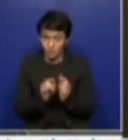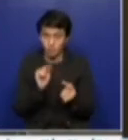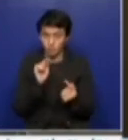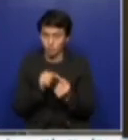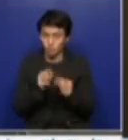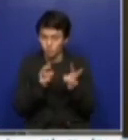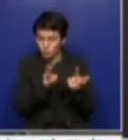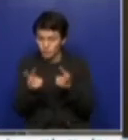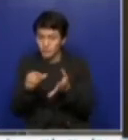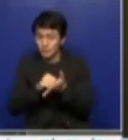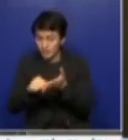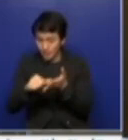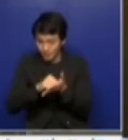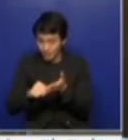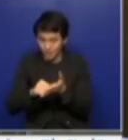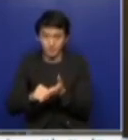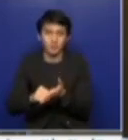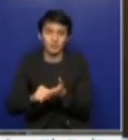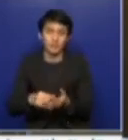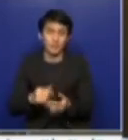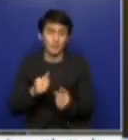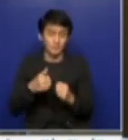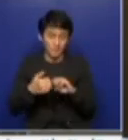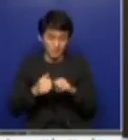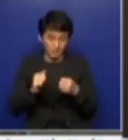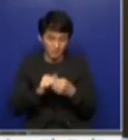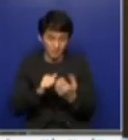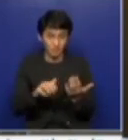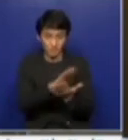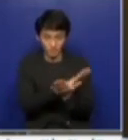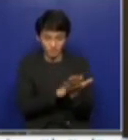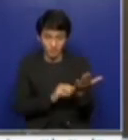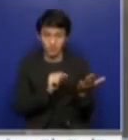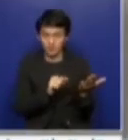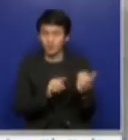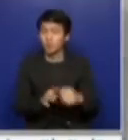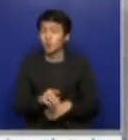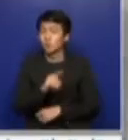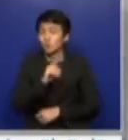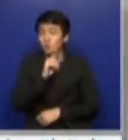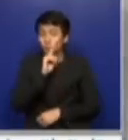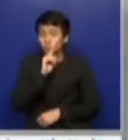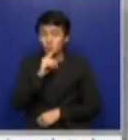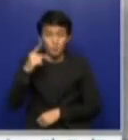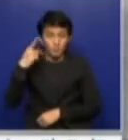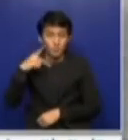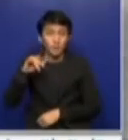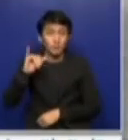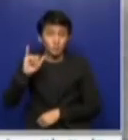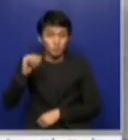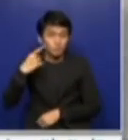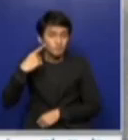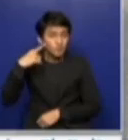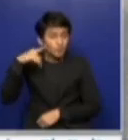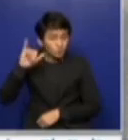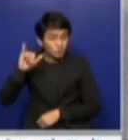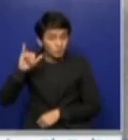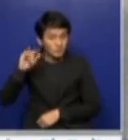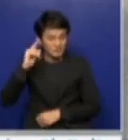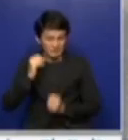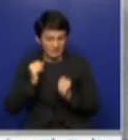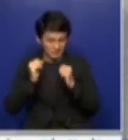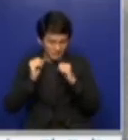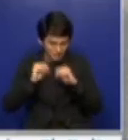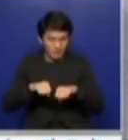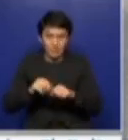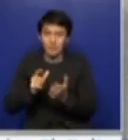ในวันนี้ถ้าไม่ส่งผลให้พลเอกประยุทธ์จันทร์โอชาตัดสินใจทางการเมืองด้วย